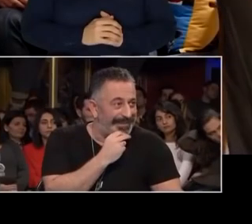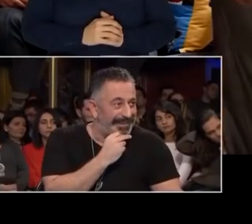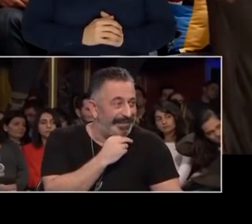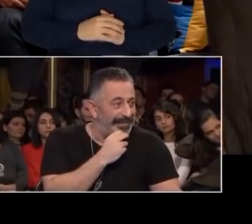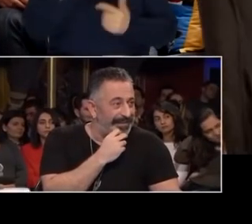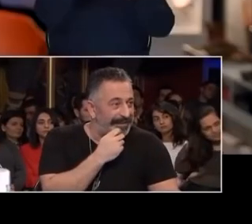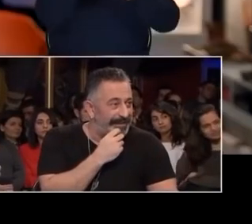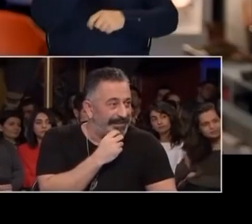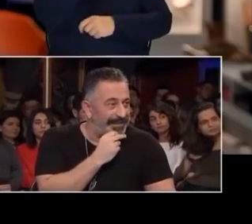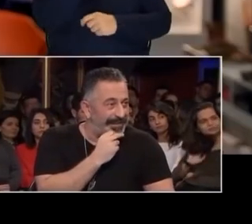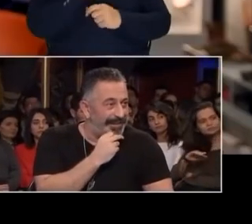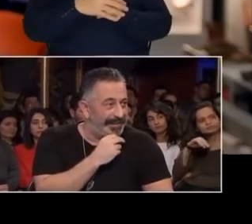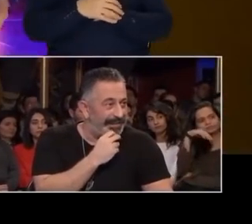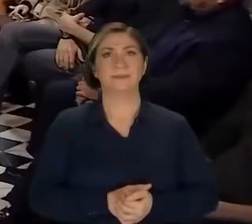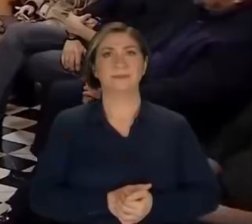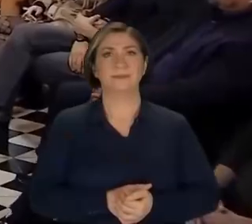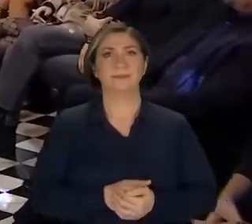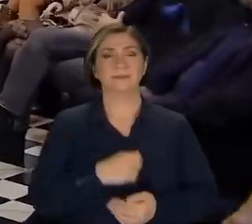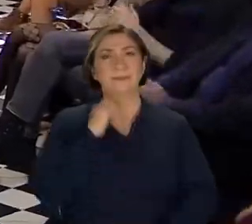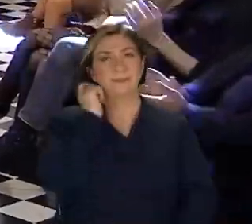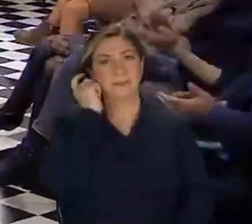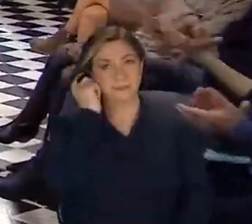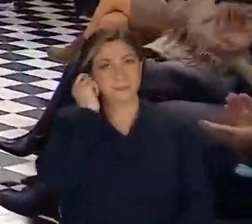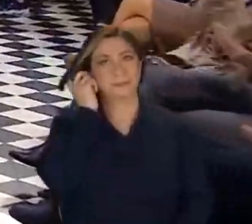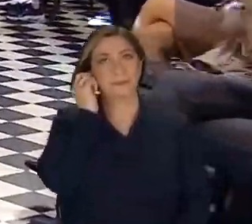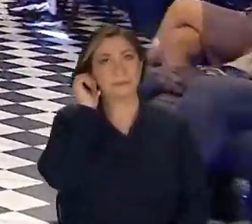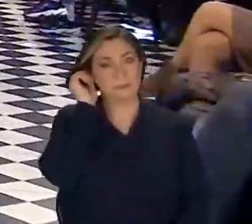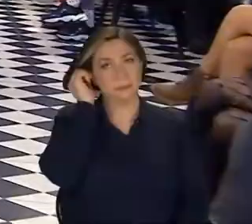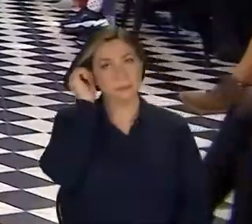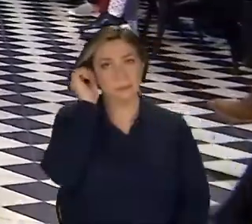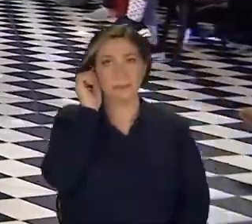Sen ne iş yapıyorsun Birol Bey? Dans.